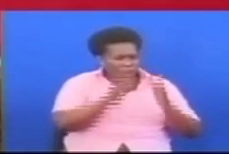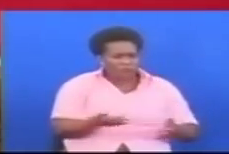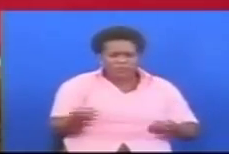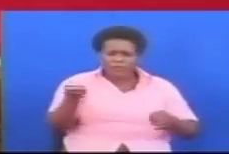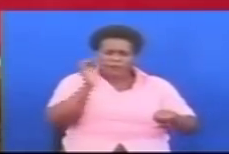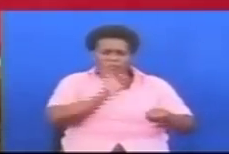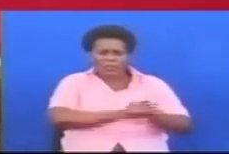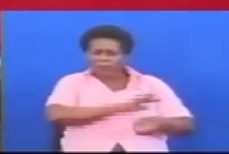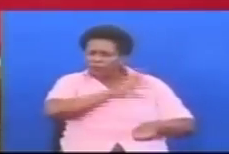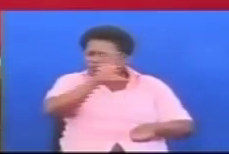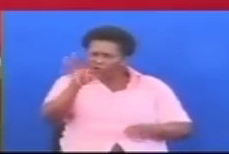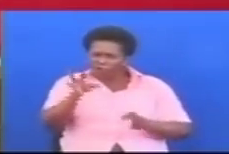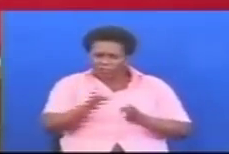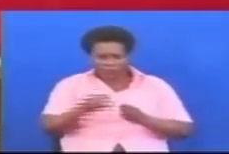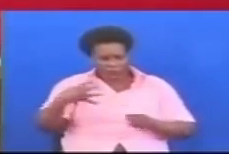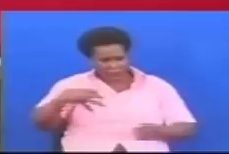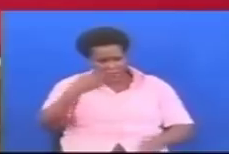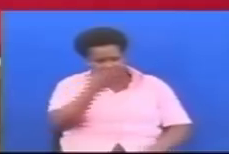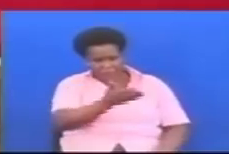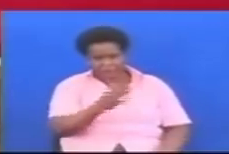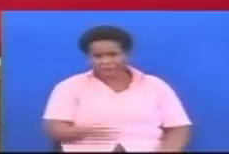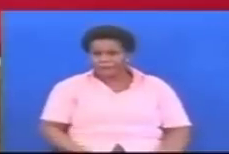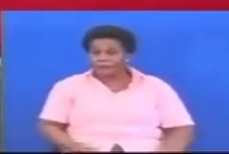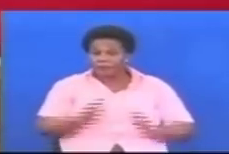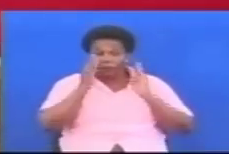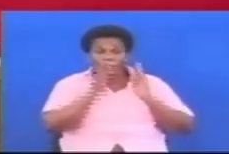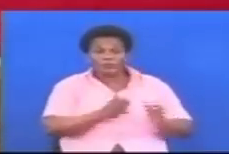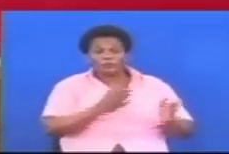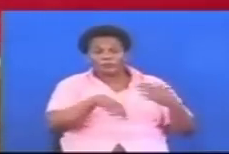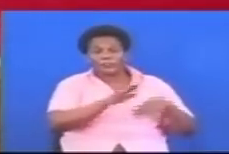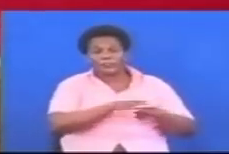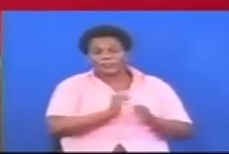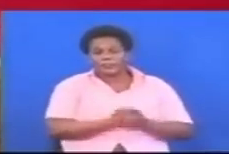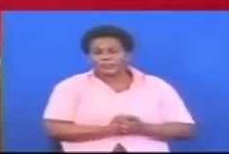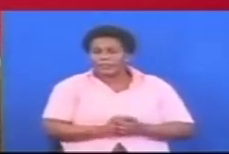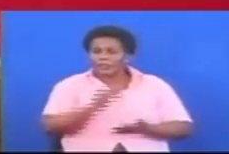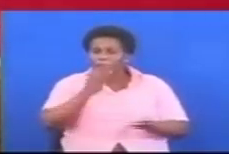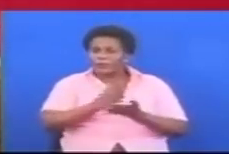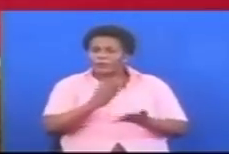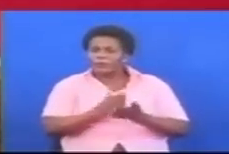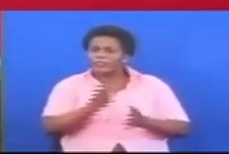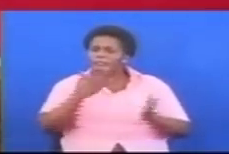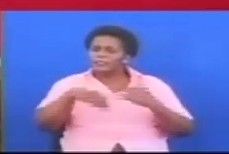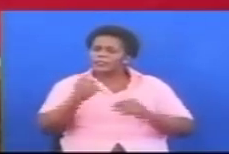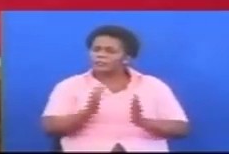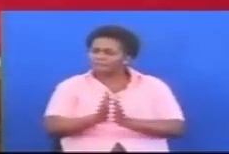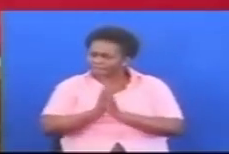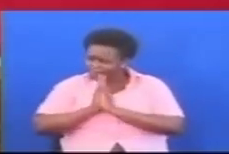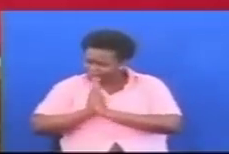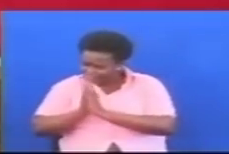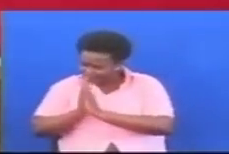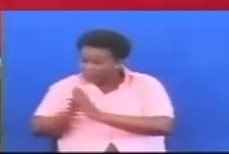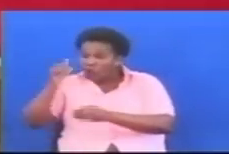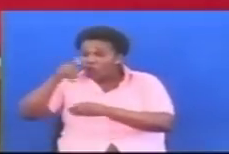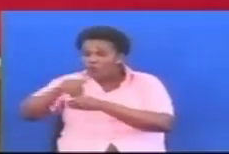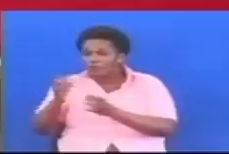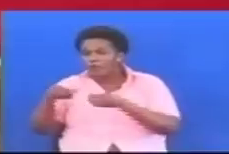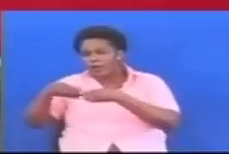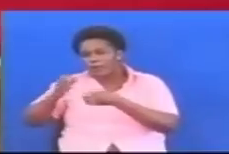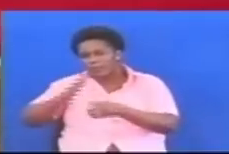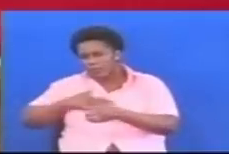Maji. Mheshimiwa Mwenyekiti, kwa dhati kabisa napenda kushukuru wajumbe wa kamati kwa ushirikiano na michango